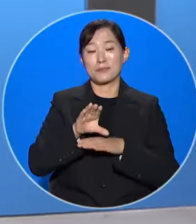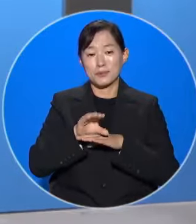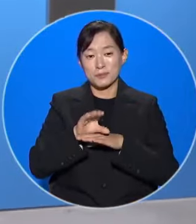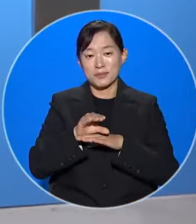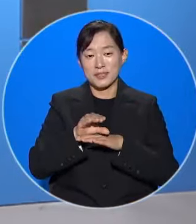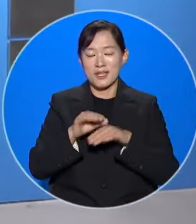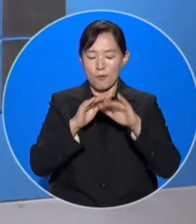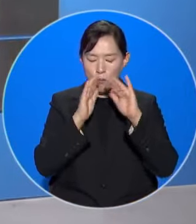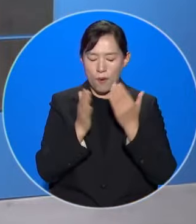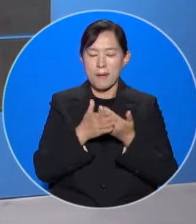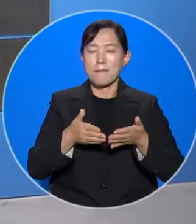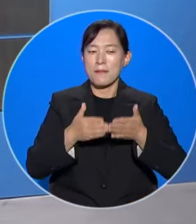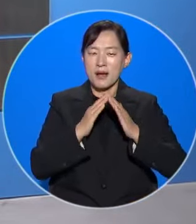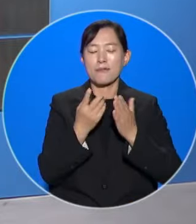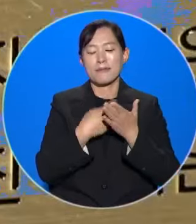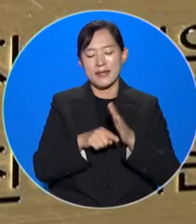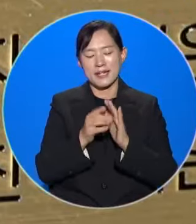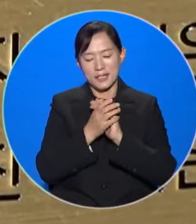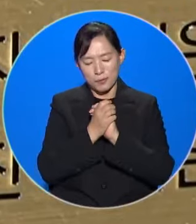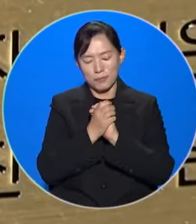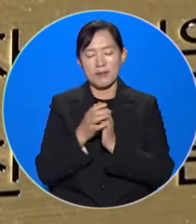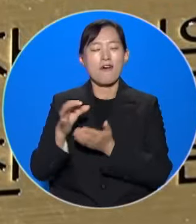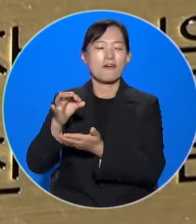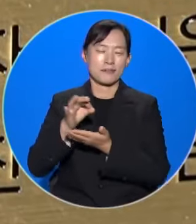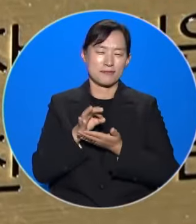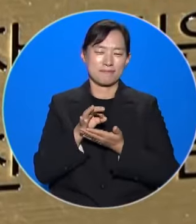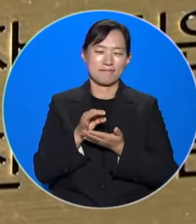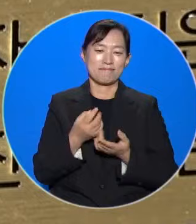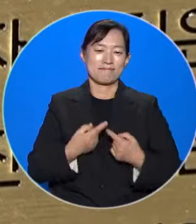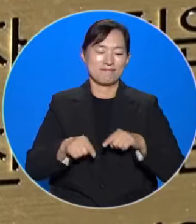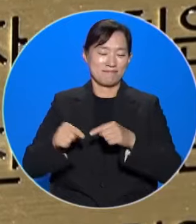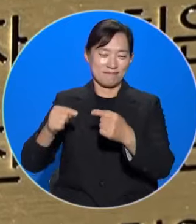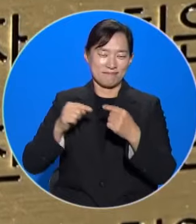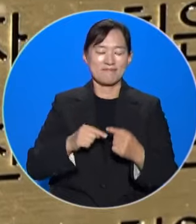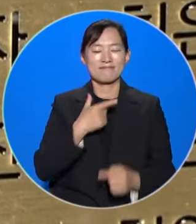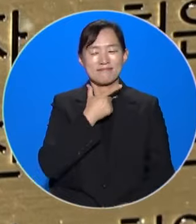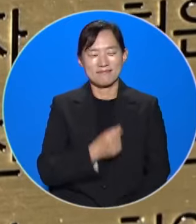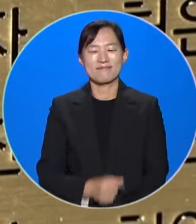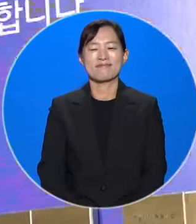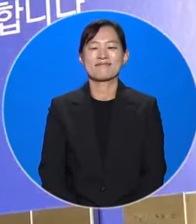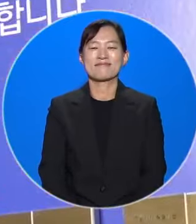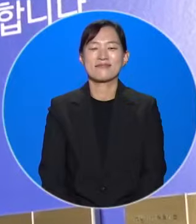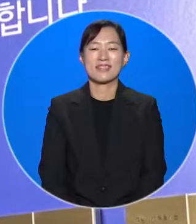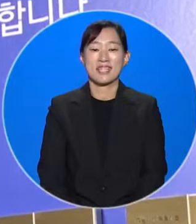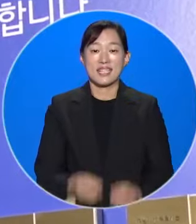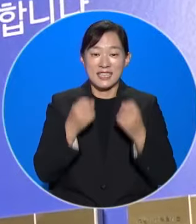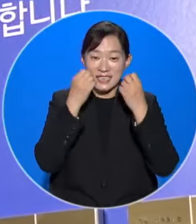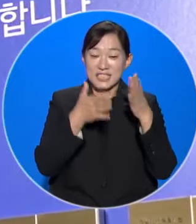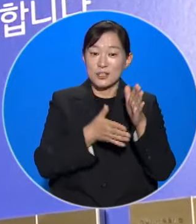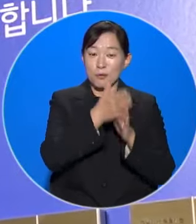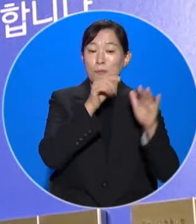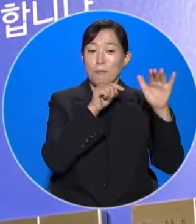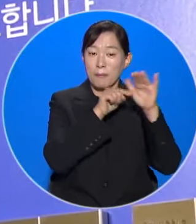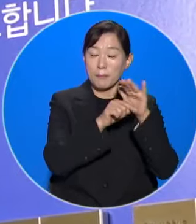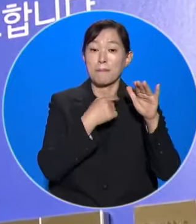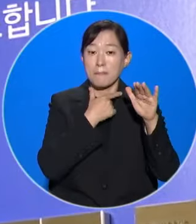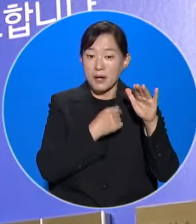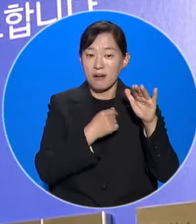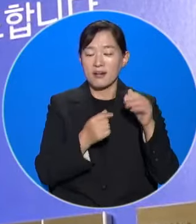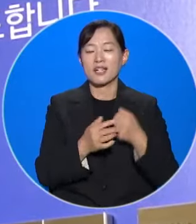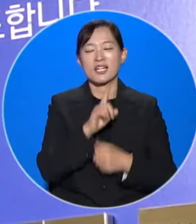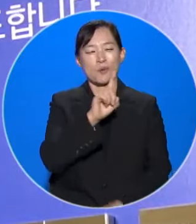스튜디오 완공을 위해 기도와 추춧돌 헌금으로 동참해 주시기를 바랍니다. 신사옥 방문을 원하시는